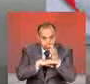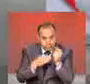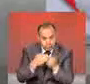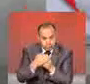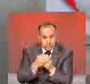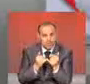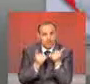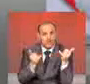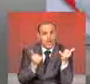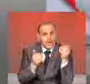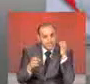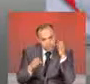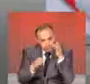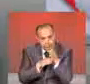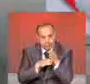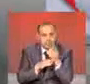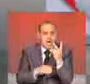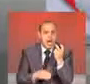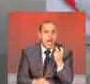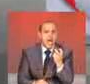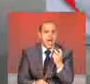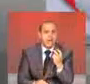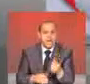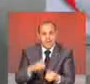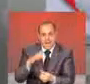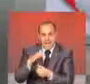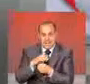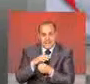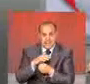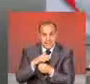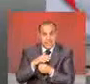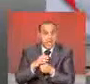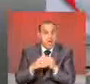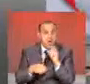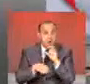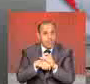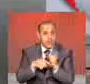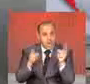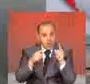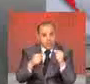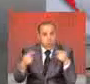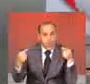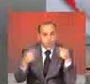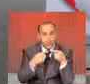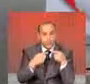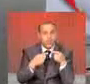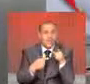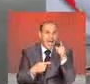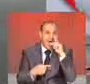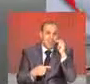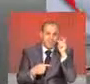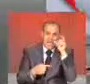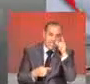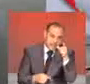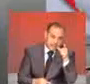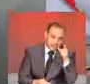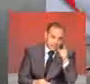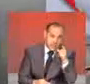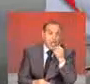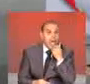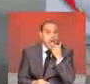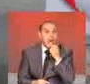الصحيفة اليوم بعد يومين من بدء الرئيس رجب طيب أردوغان حملة جديدة ضد أنصار كولين، وردد